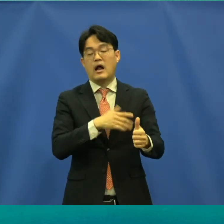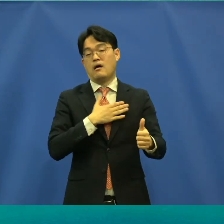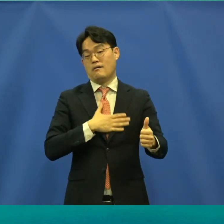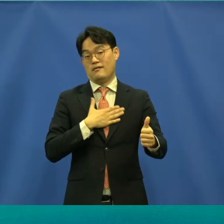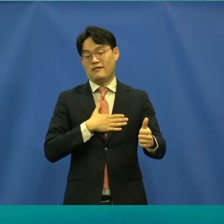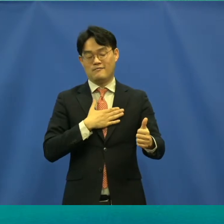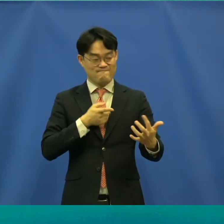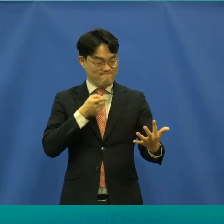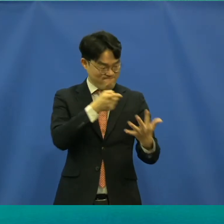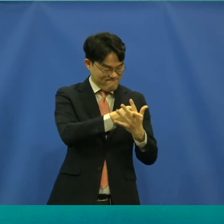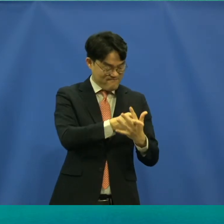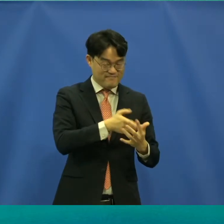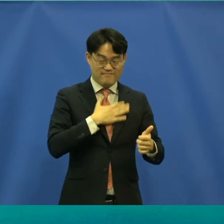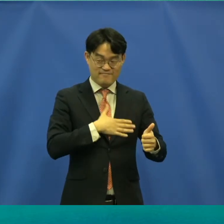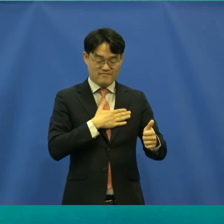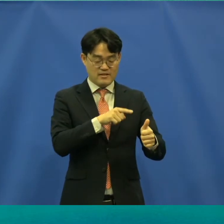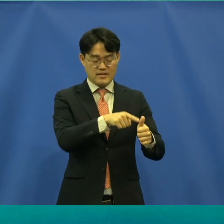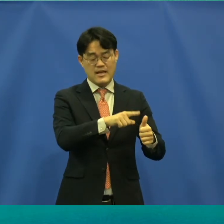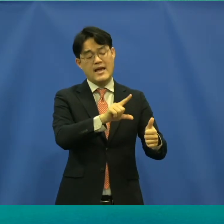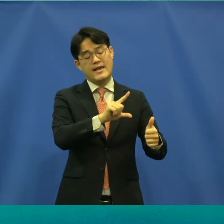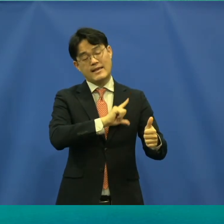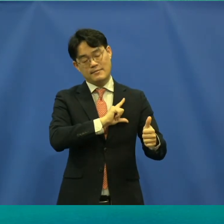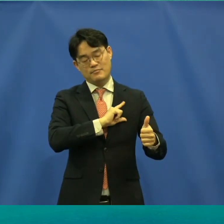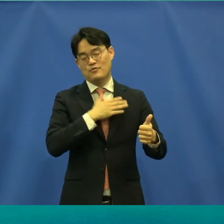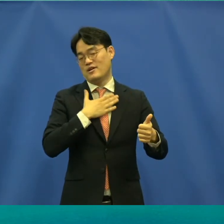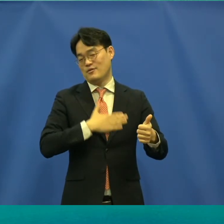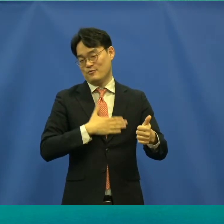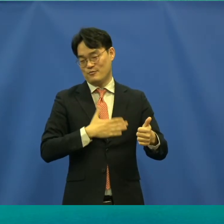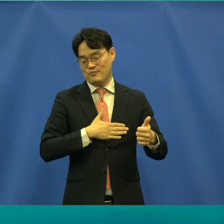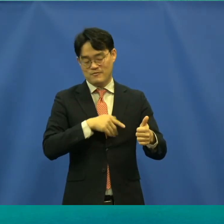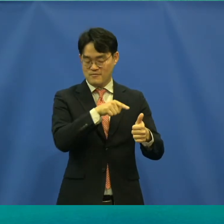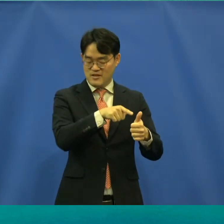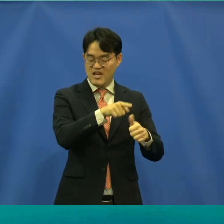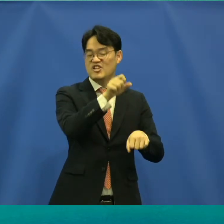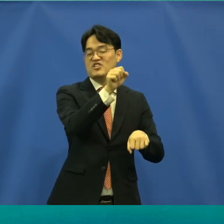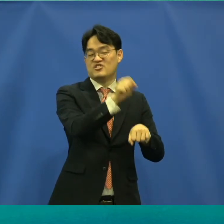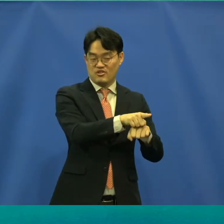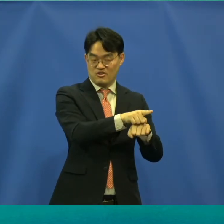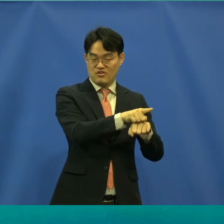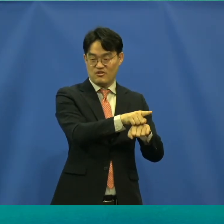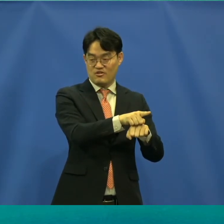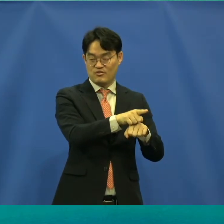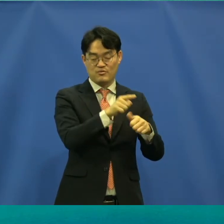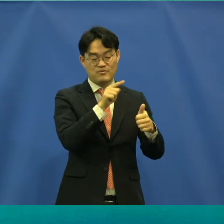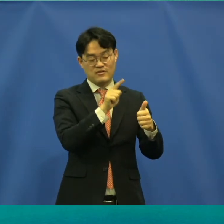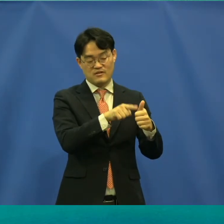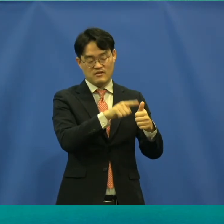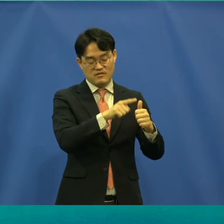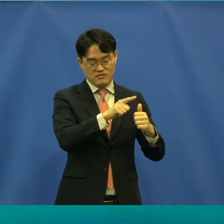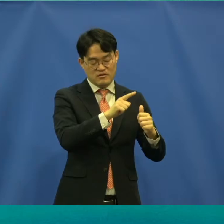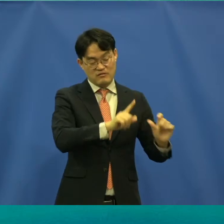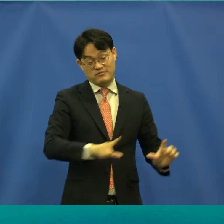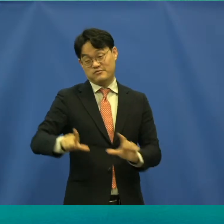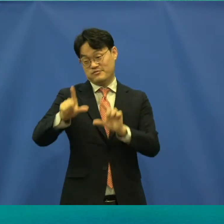요나의 이름을 안다는 말은 요나의 기질, 요나의